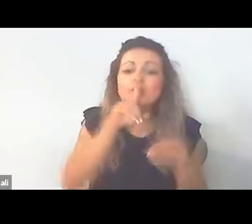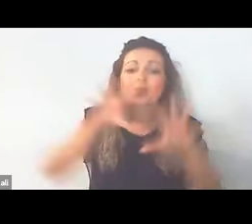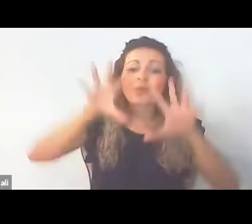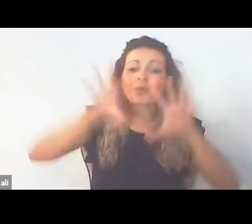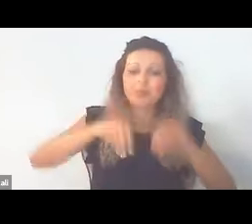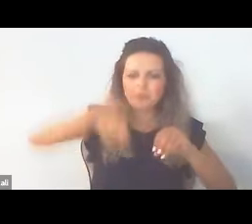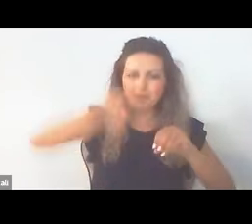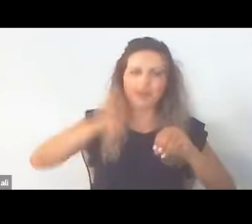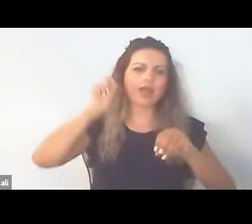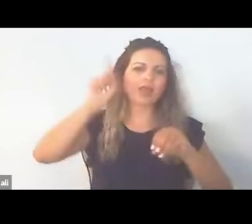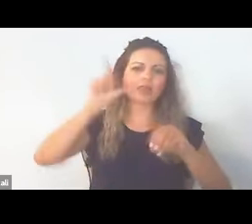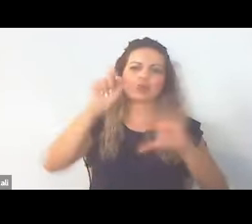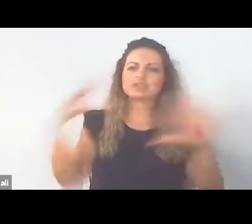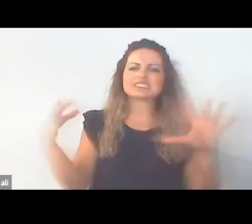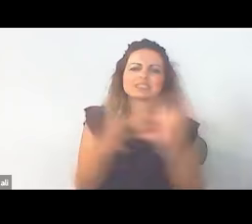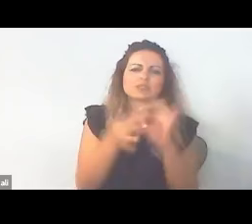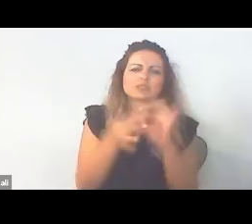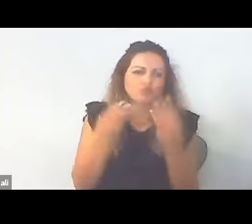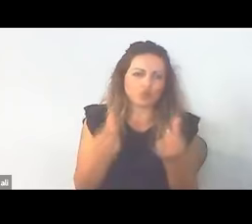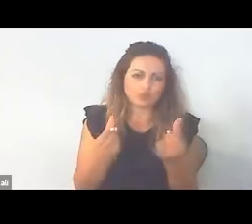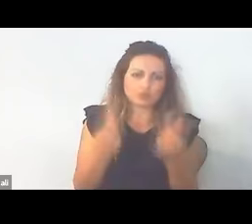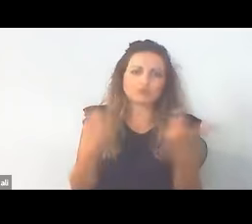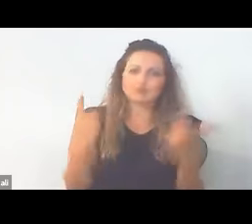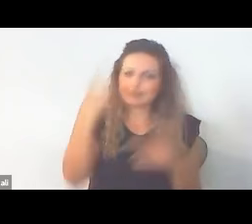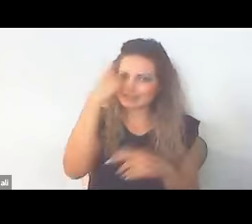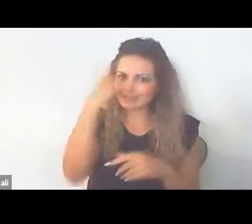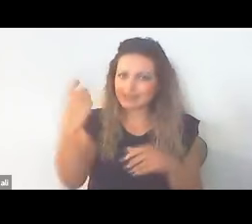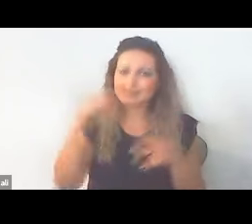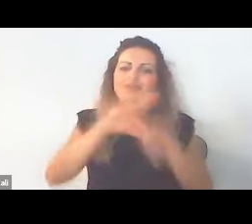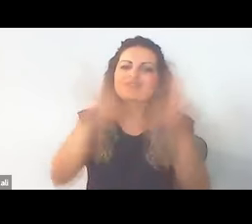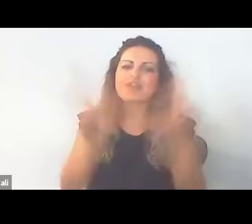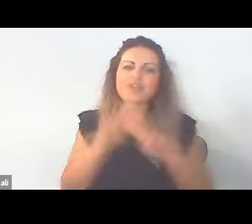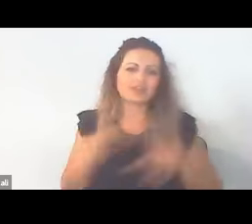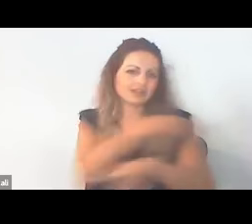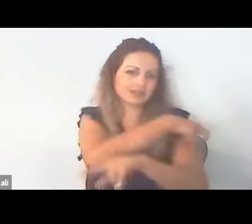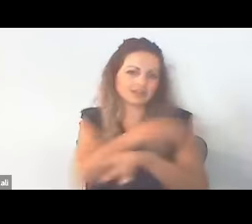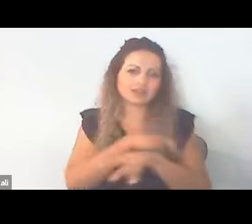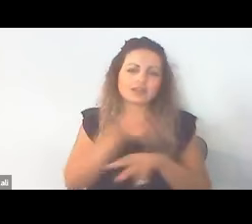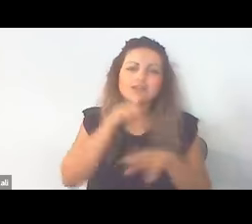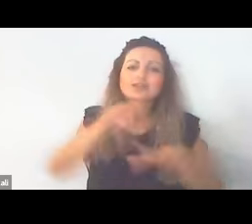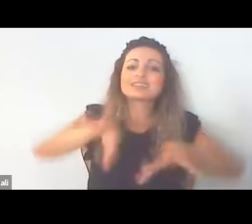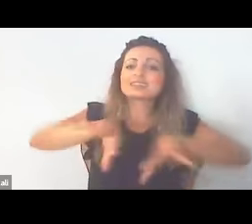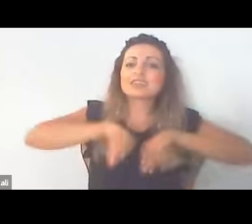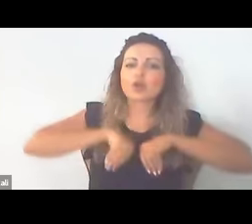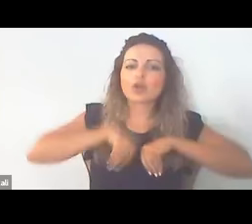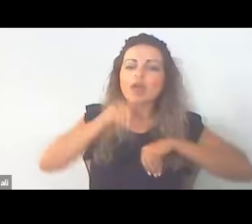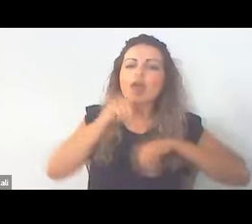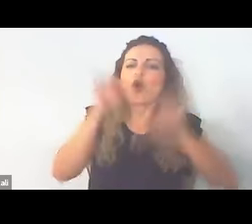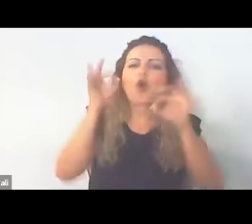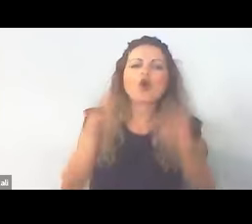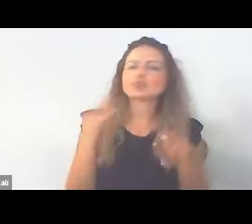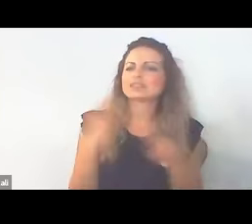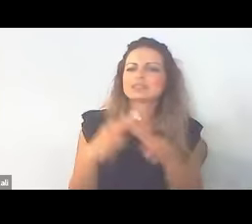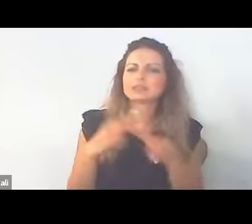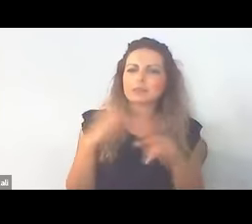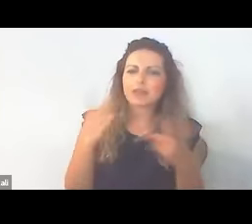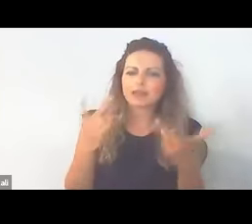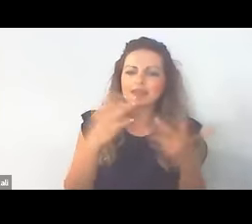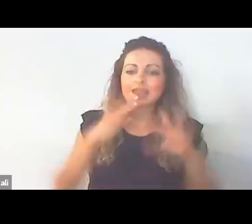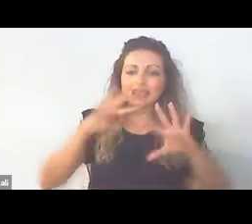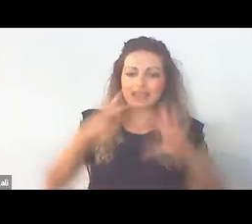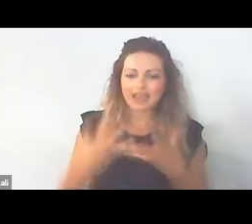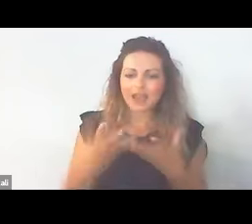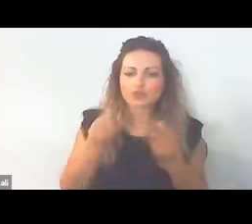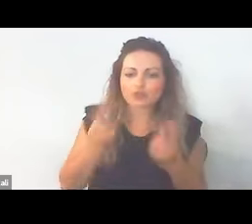εκδήλωση? Για τη Διεθνή Αμνηστία, η συνηγορία ως το σύνολο των πρακτικών παρέμβασης και άσκησης πίεσης